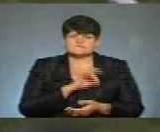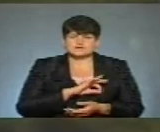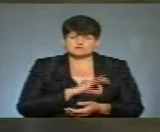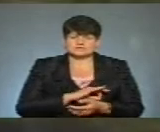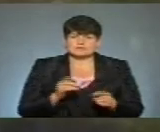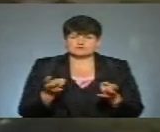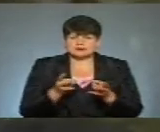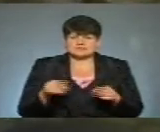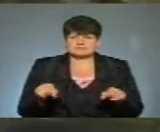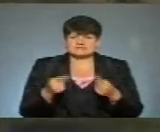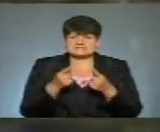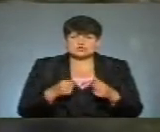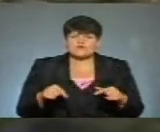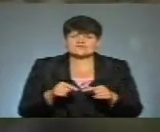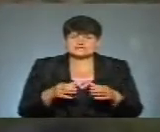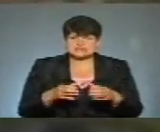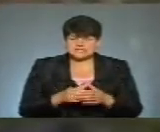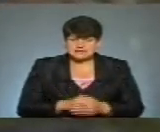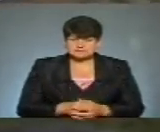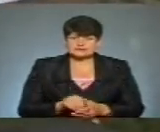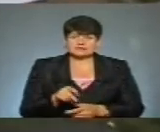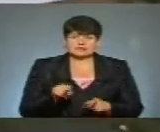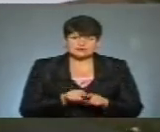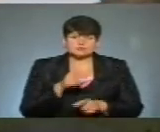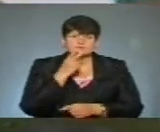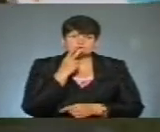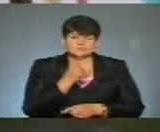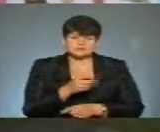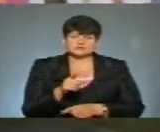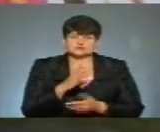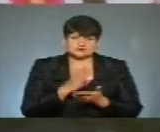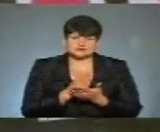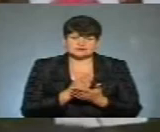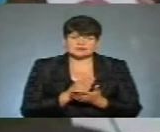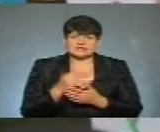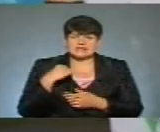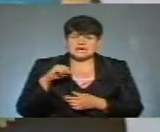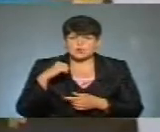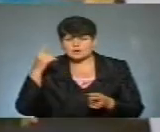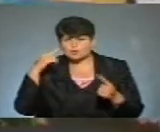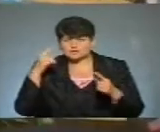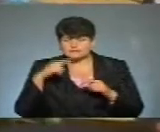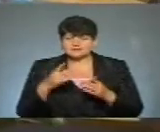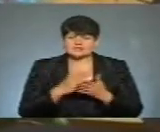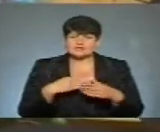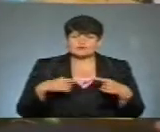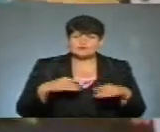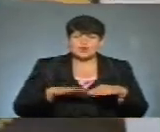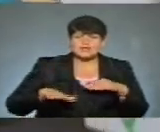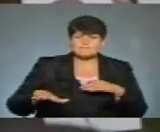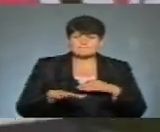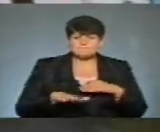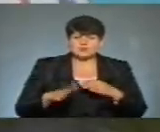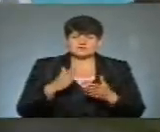реабілітаційного відділення. Тут ви бачите, що є буквально тут є герої мультфільмів, є футбольне поле,